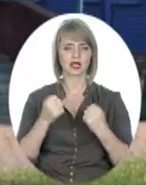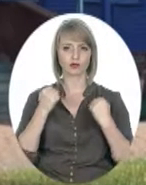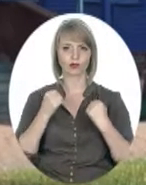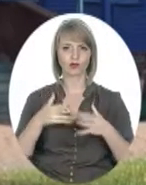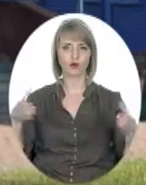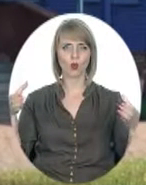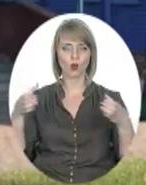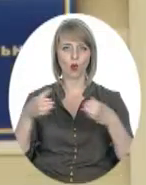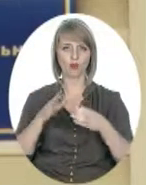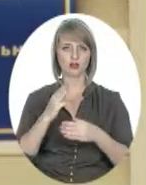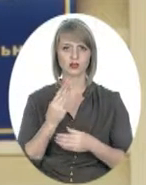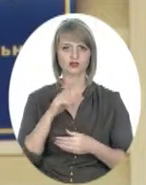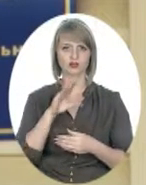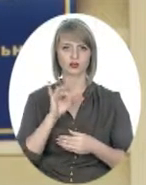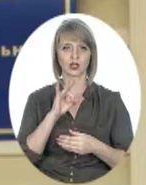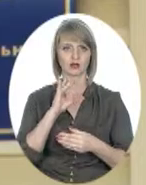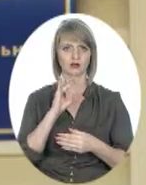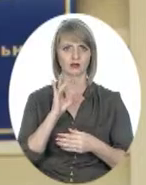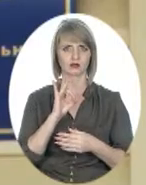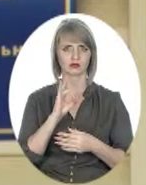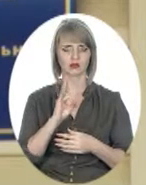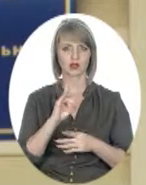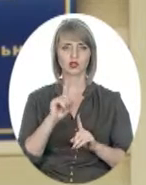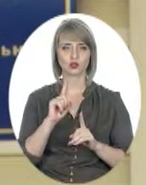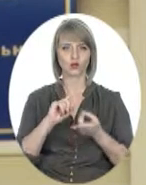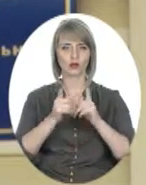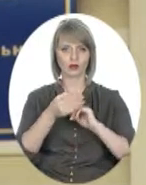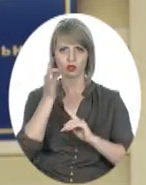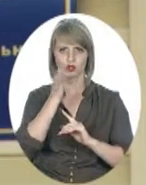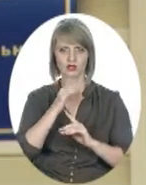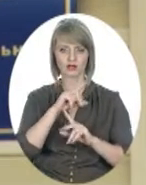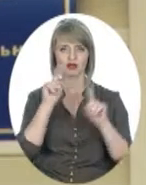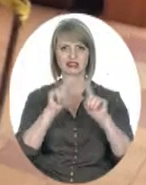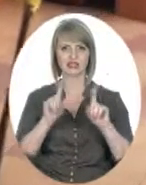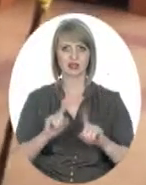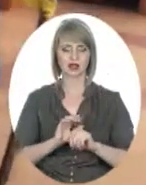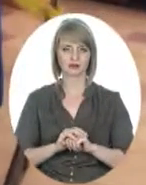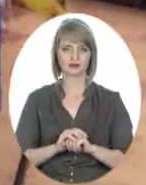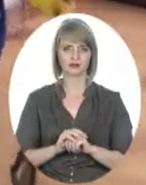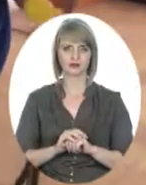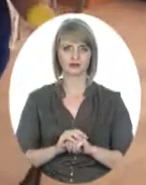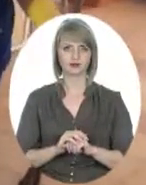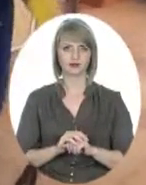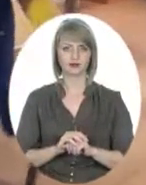спортивный комплекс «Штерн», что в переводе с немецкого означает «звезда».